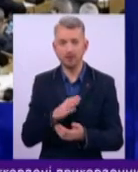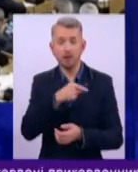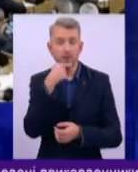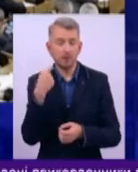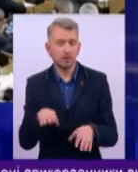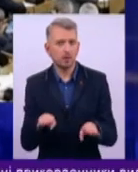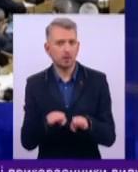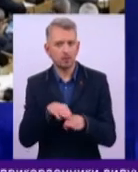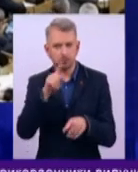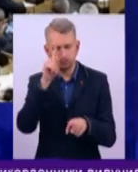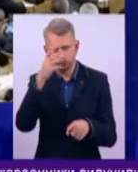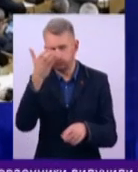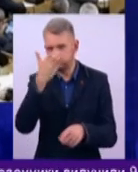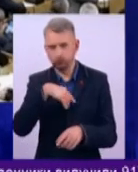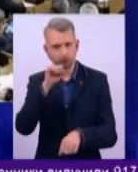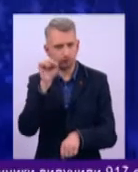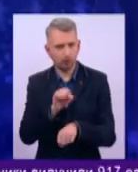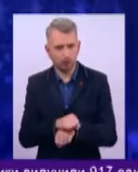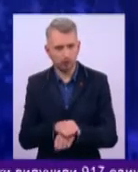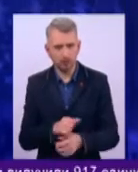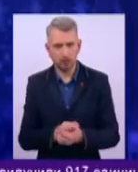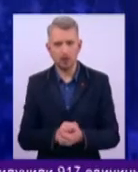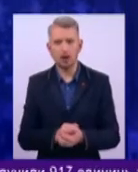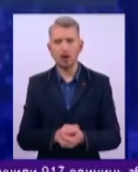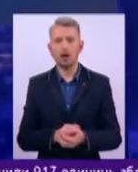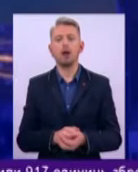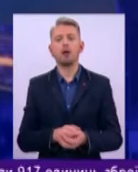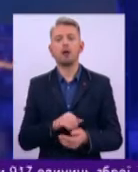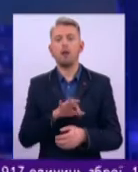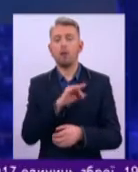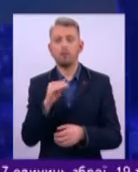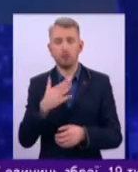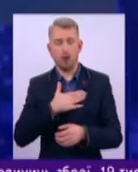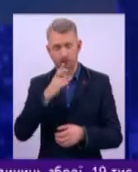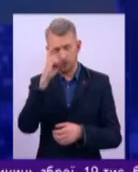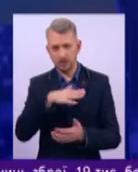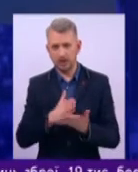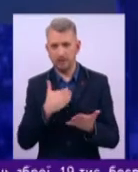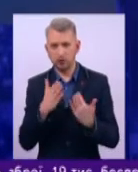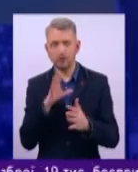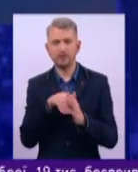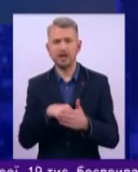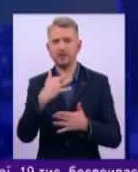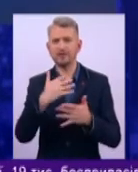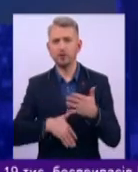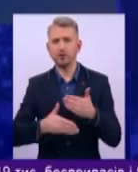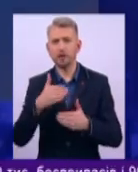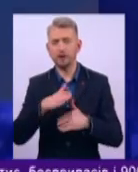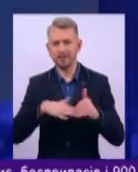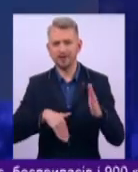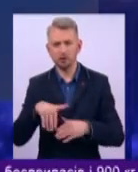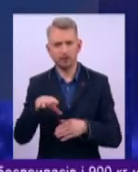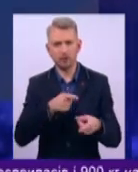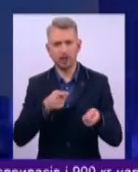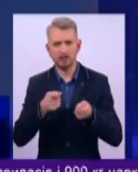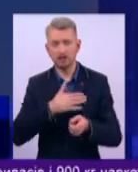схоже, приголомшені таким демаршем американців. Формально у наших країн є відносини, але внесення до списку санкцій практично всього